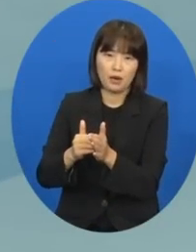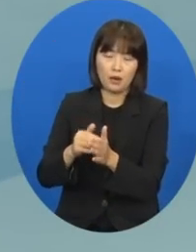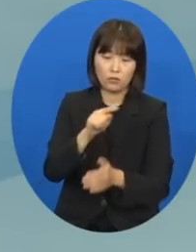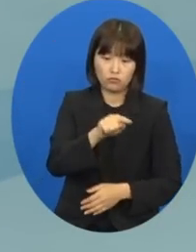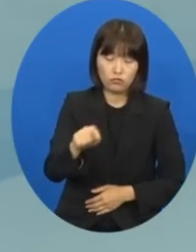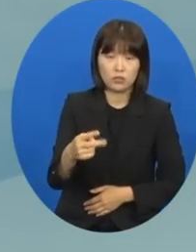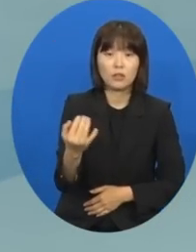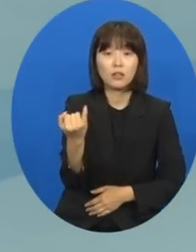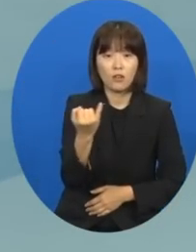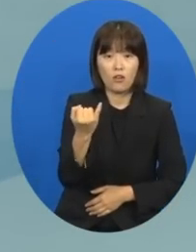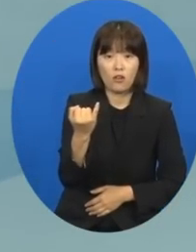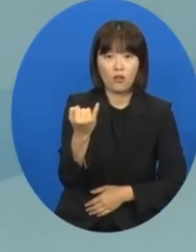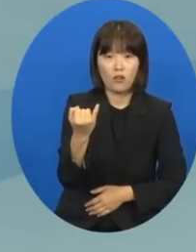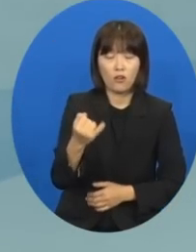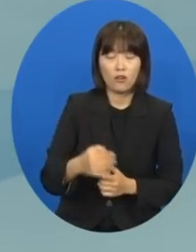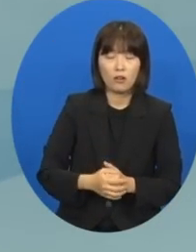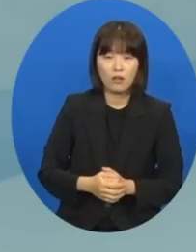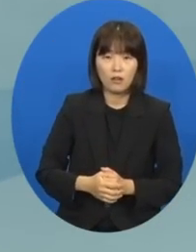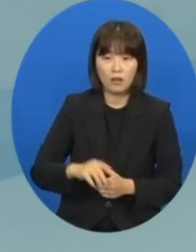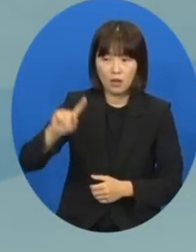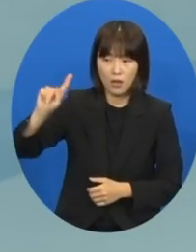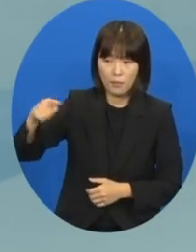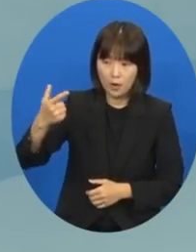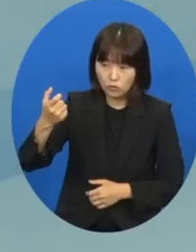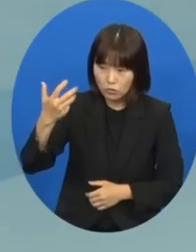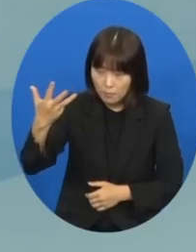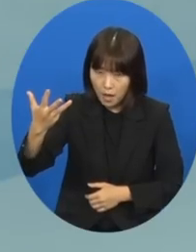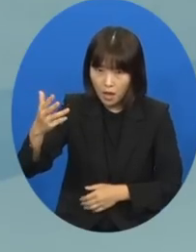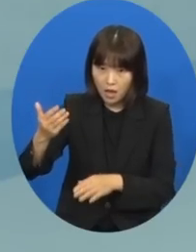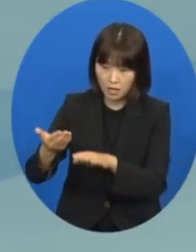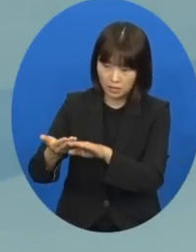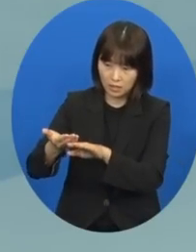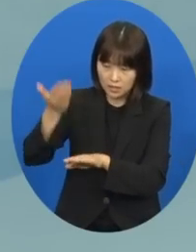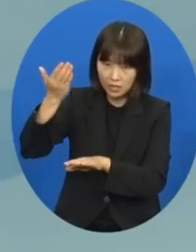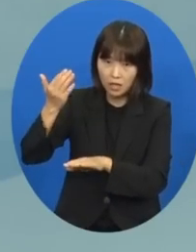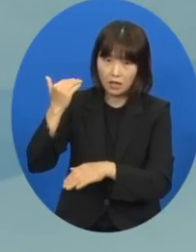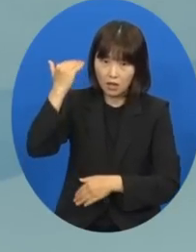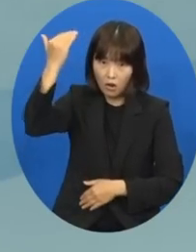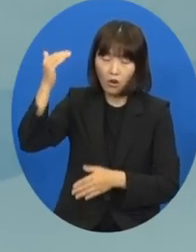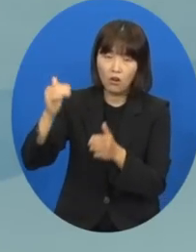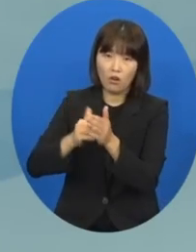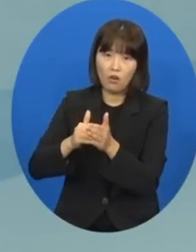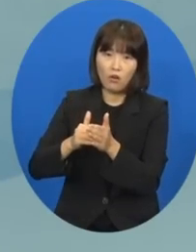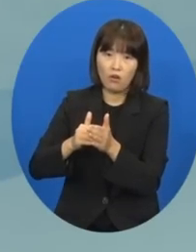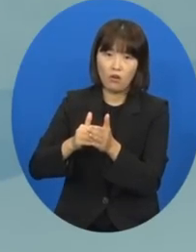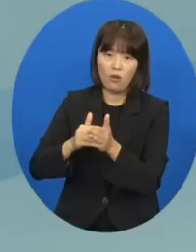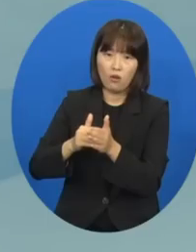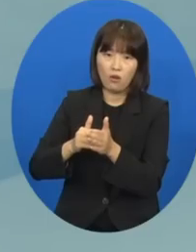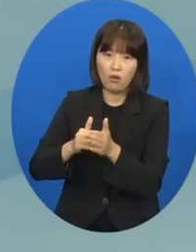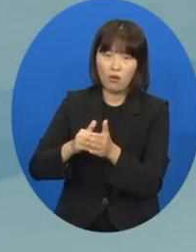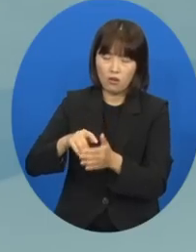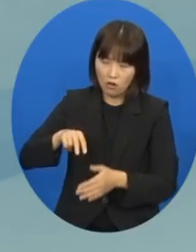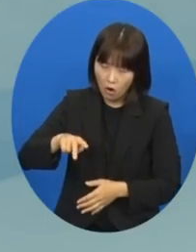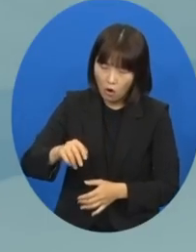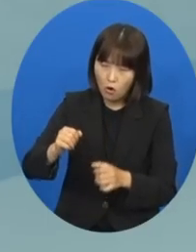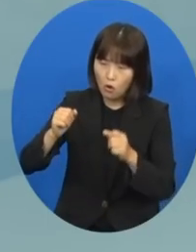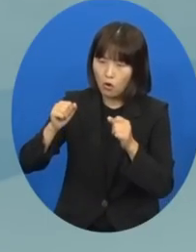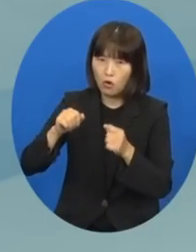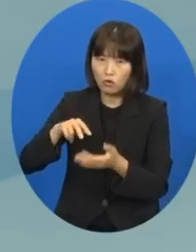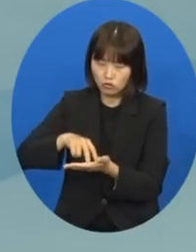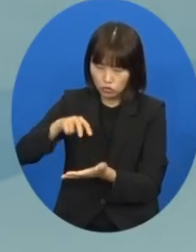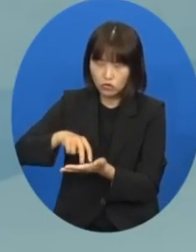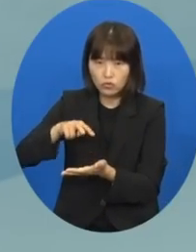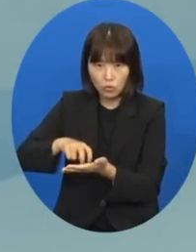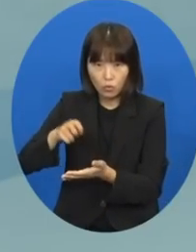둘 다 168cm 이상이 되어서 걷고 뛰는 건 기본이고 뭐 보조 신발 신는 게 아니라 스케이트